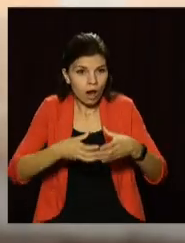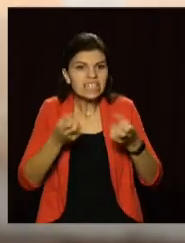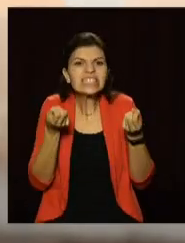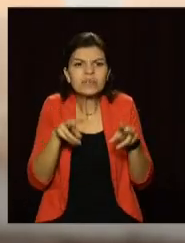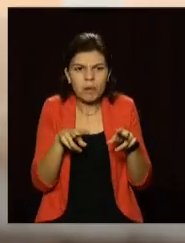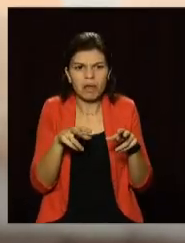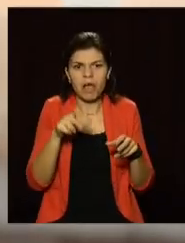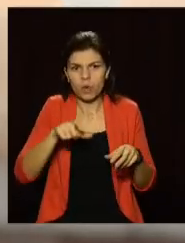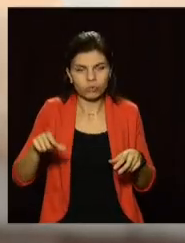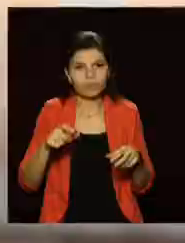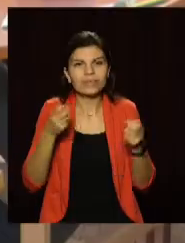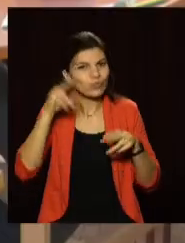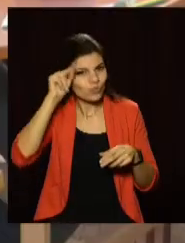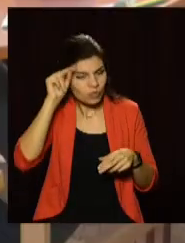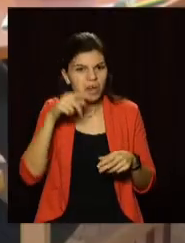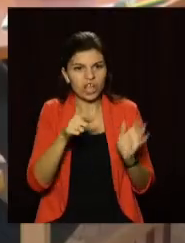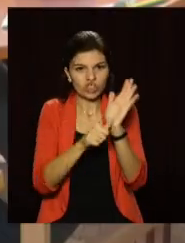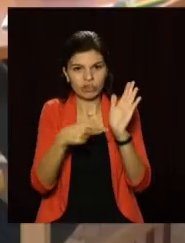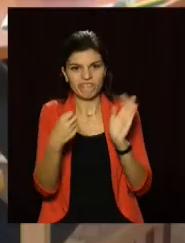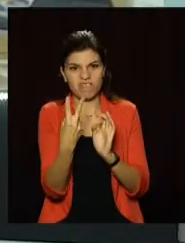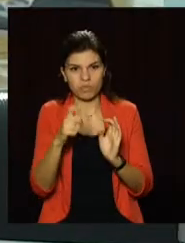від 6 до 12 осіб.